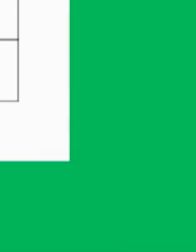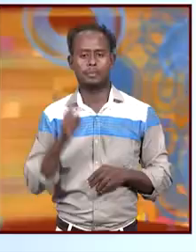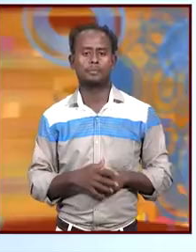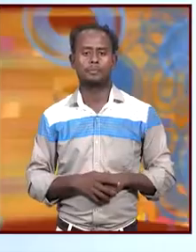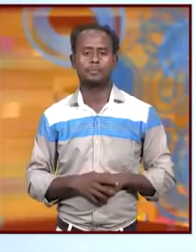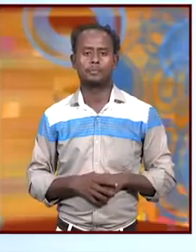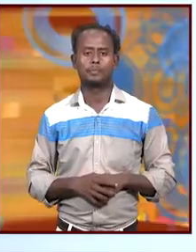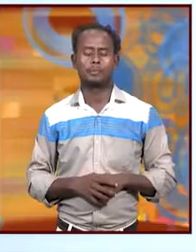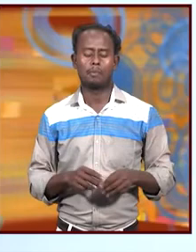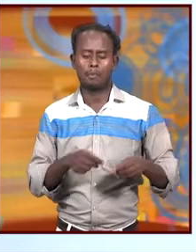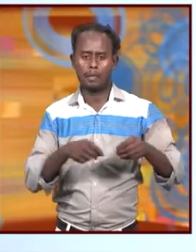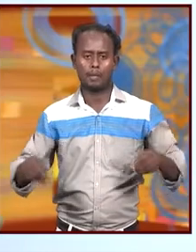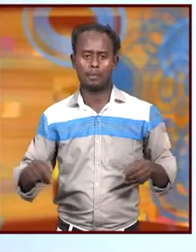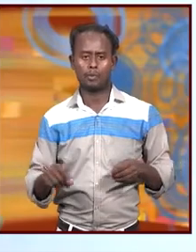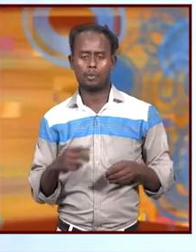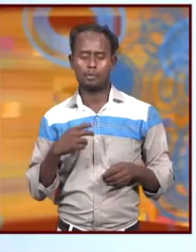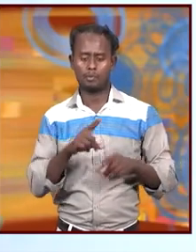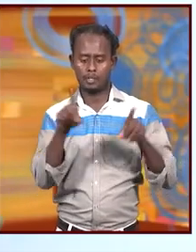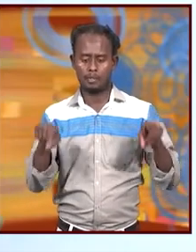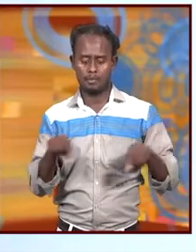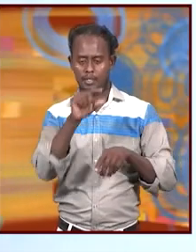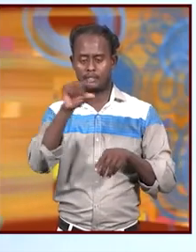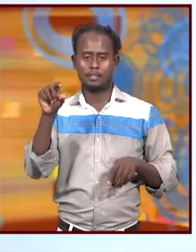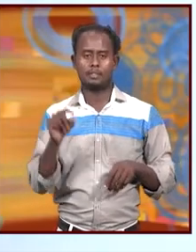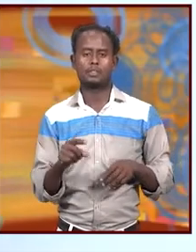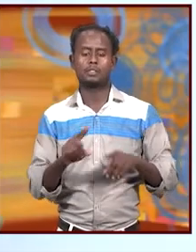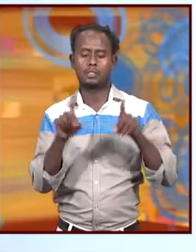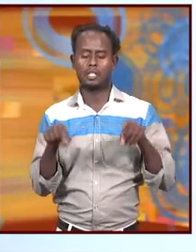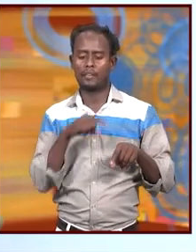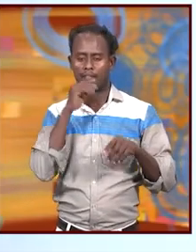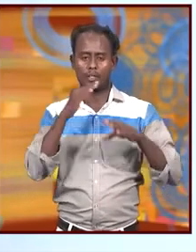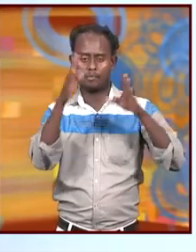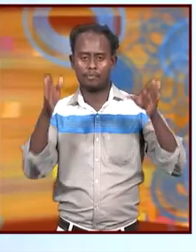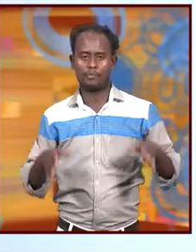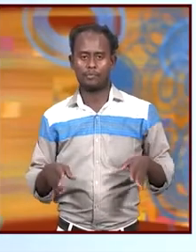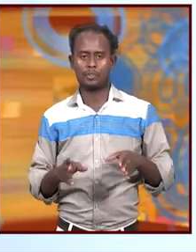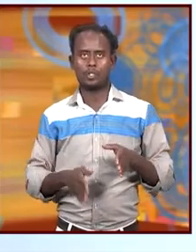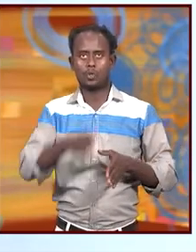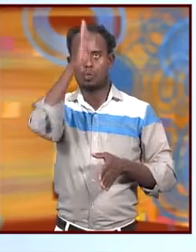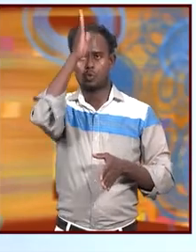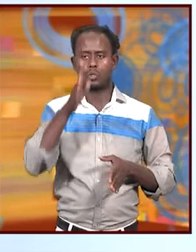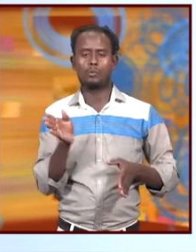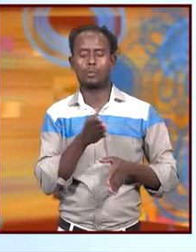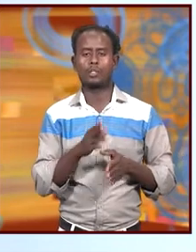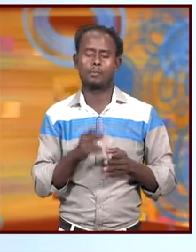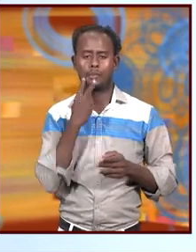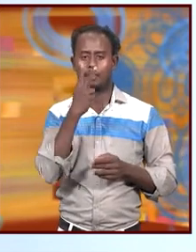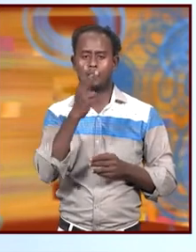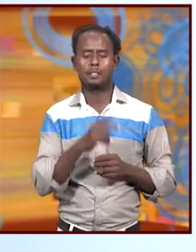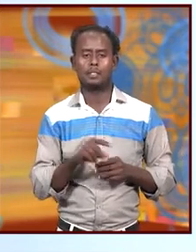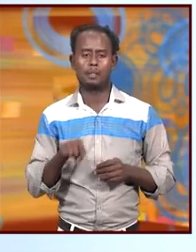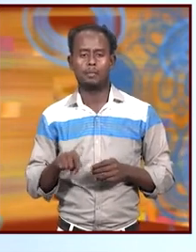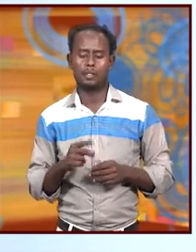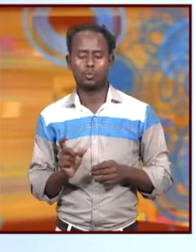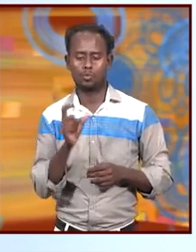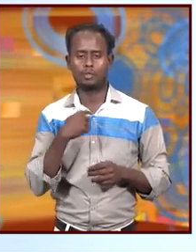பெறலாம். பரப்பளவு என்ற தலைப்பின் கீழ் சதுரம், செவ்வகம், செங்கோண முக்கோணம் பற்றியெல்லாம் நாம்